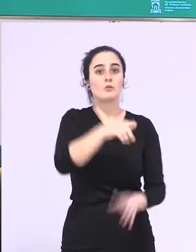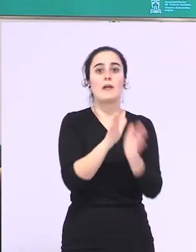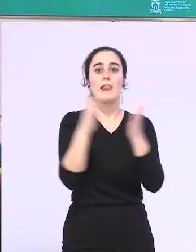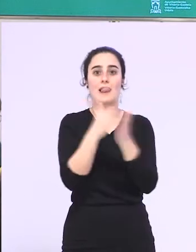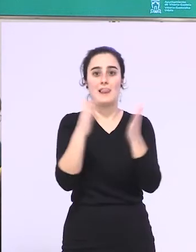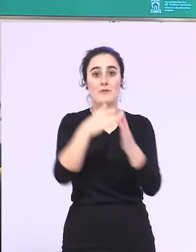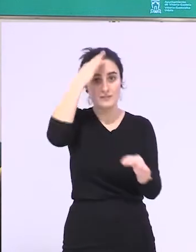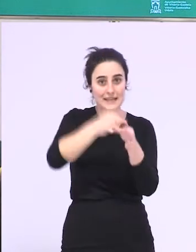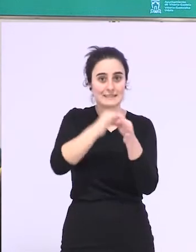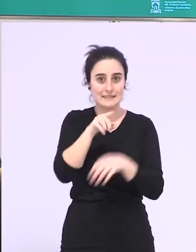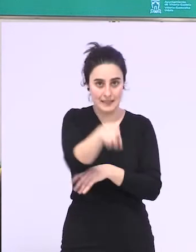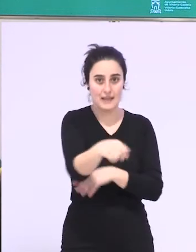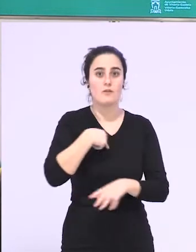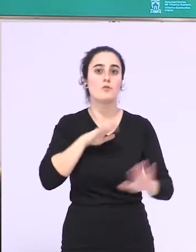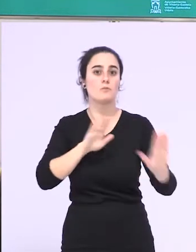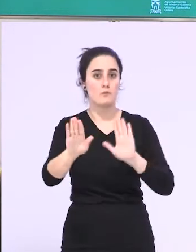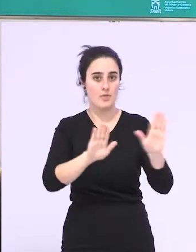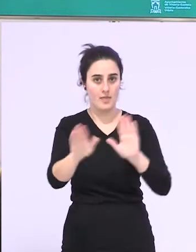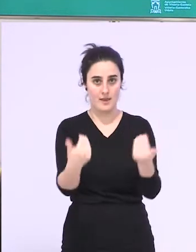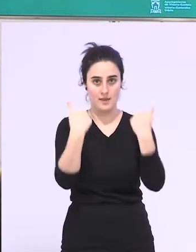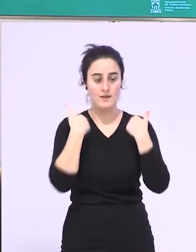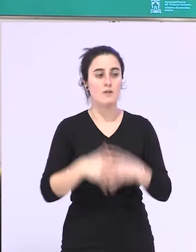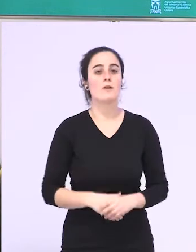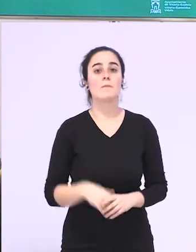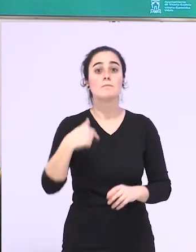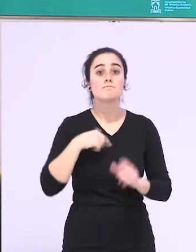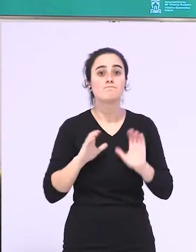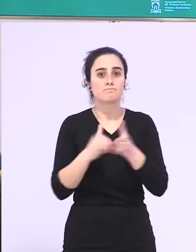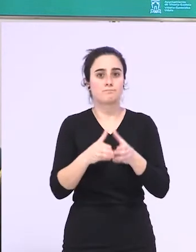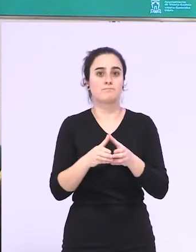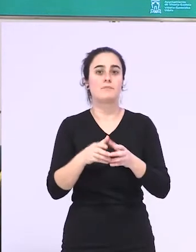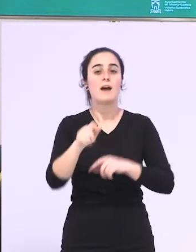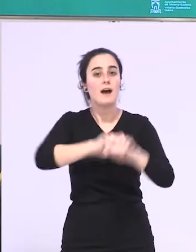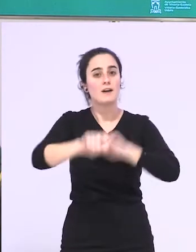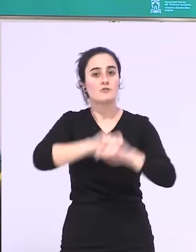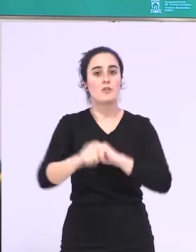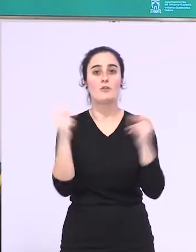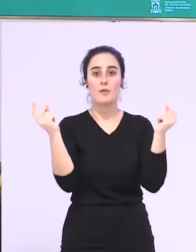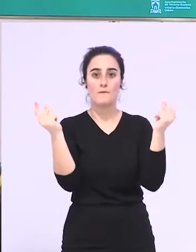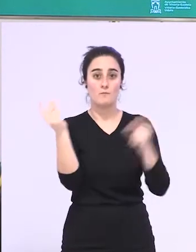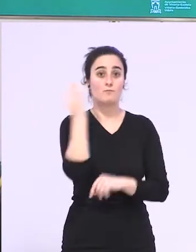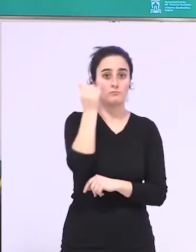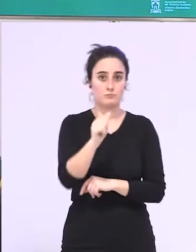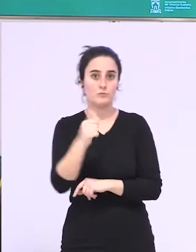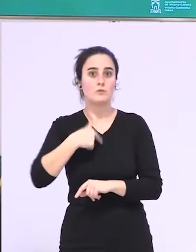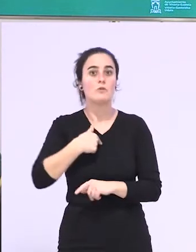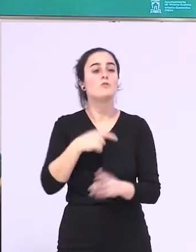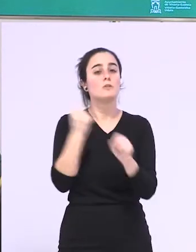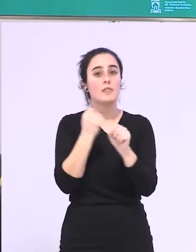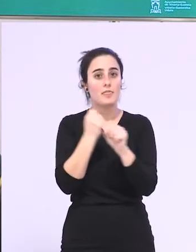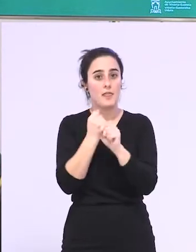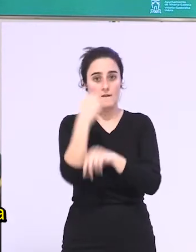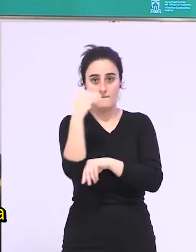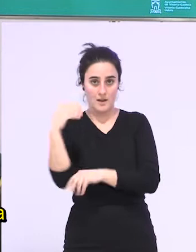liburuaren moderatzailea izango naiz. Ni blusa eta nesken elkartearen erasoen aurkako lantaldearen kide gazte